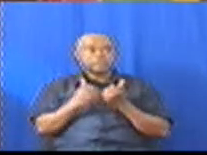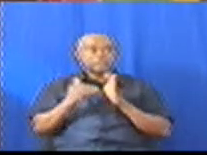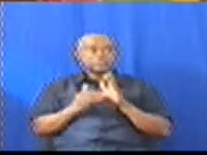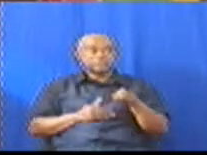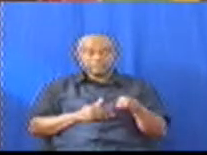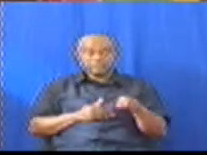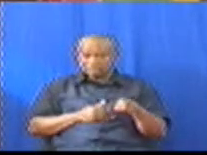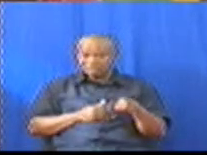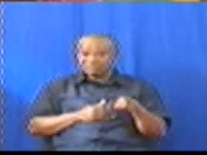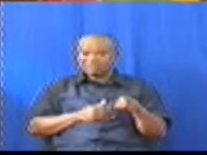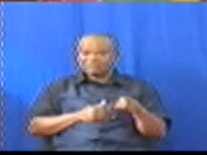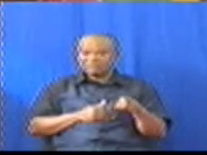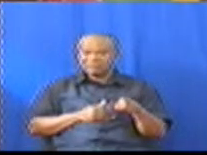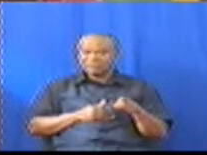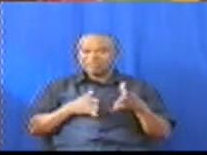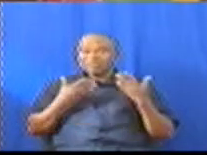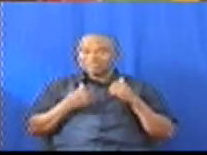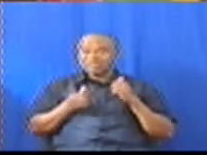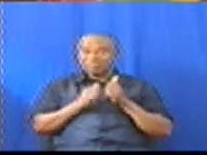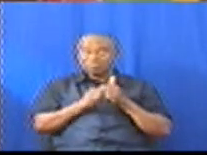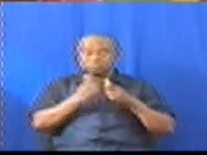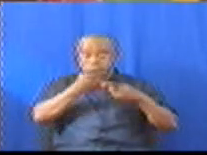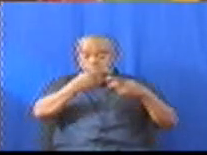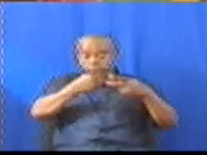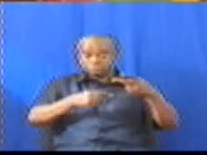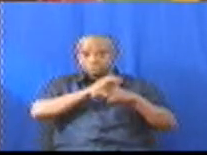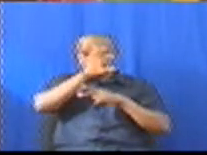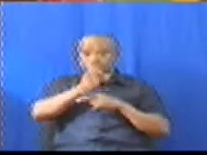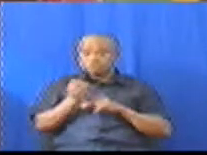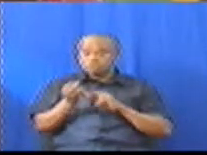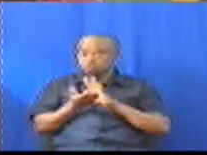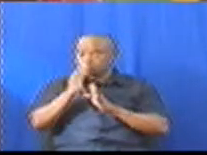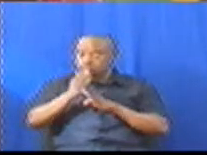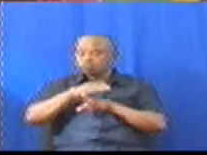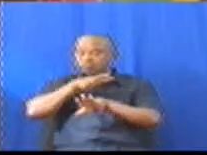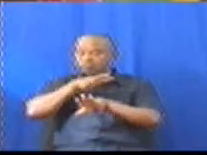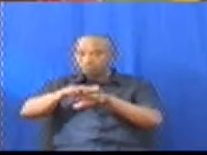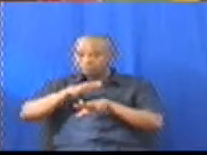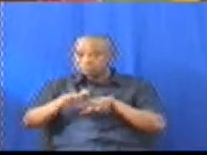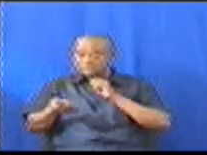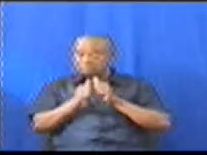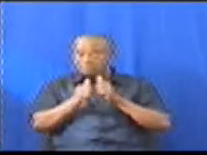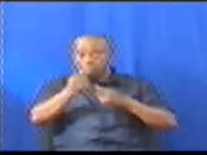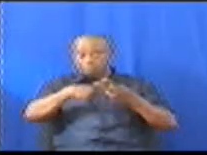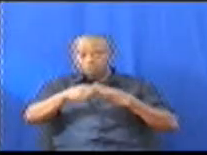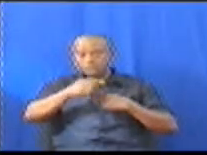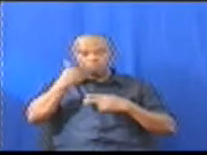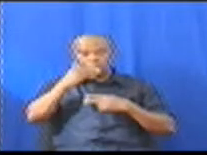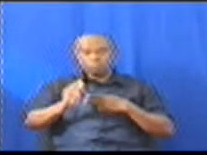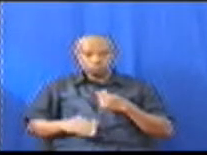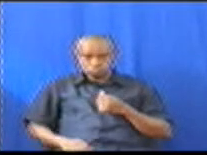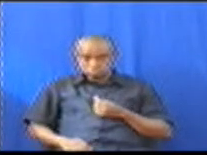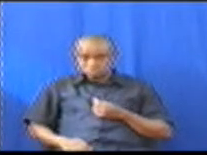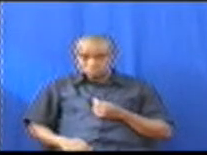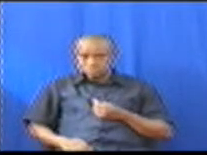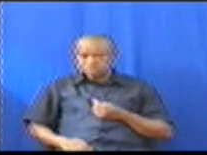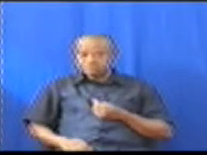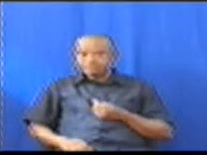nyingine. Pamoja na mambo mengine yote utakayotolea ufafanuzi, lakini hayo mawili ni muhimu. Ikiwa ni pamoja na